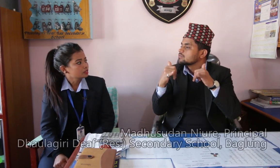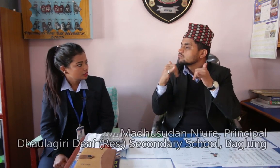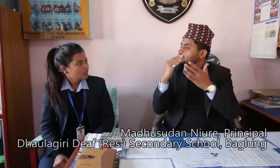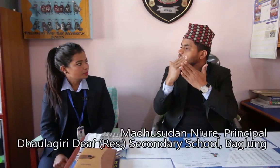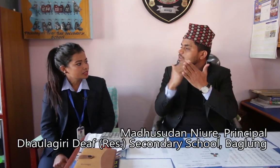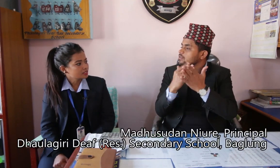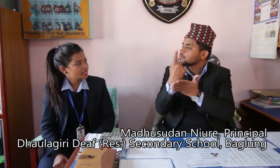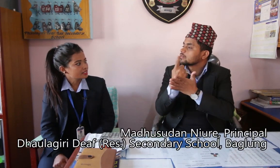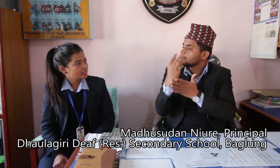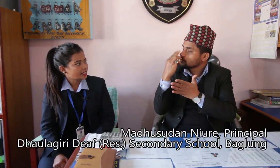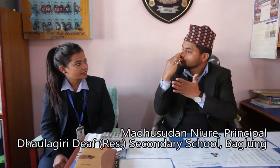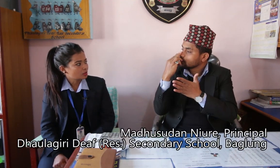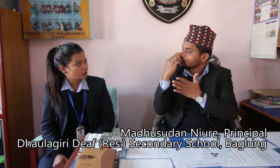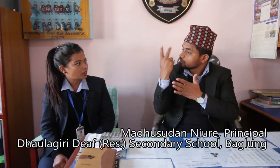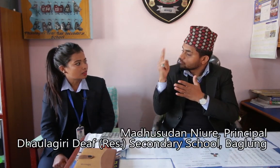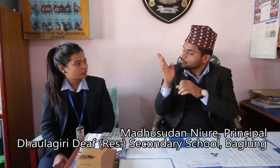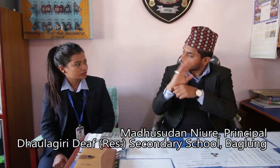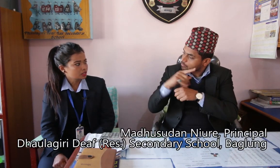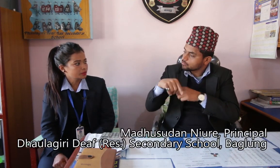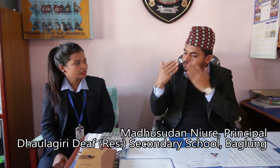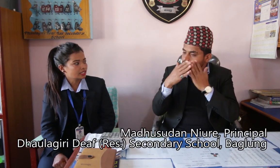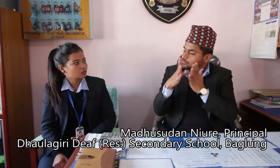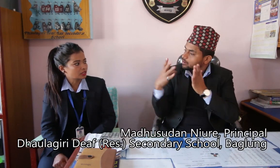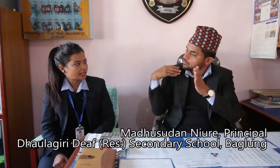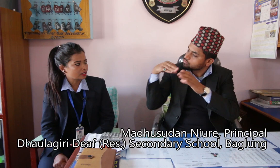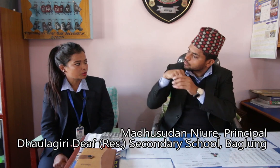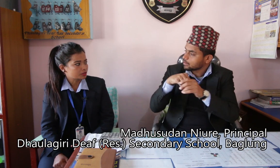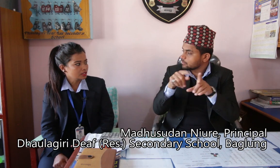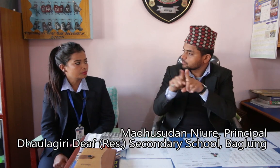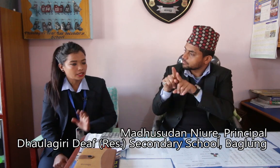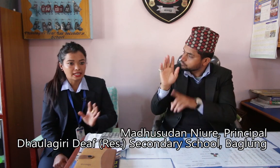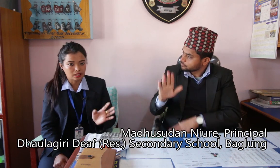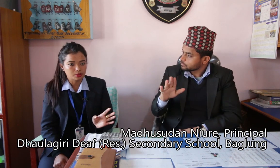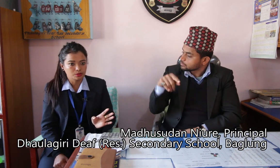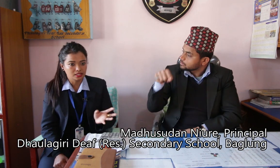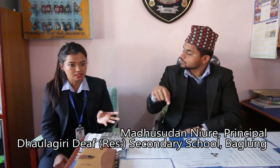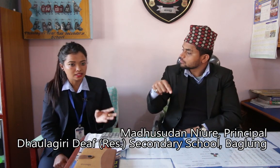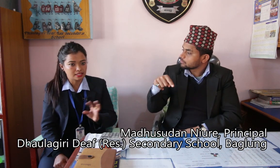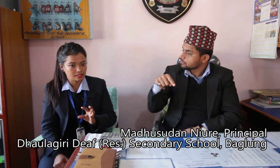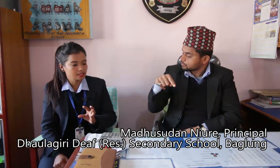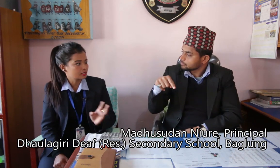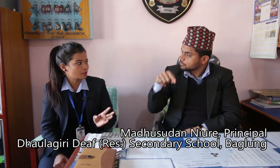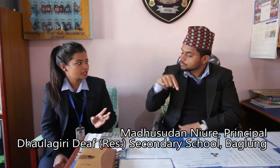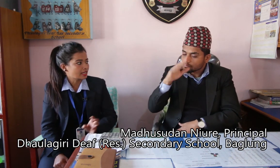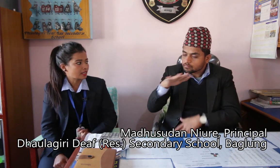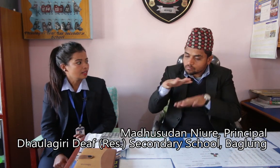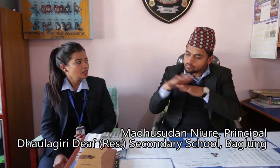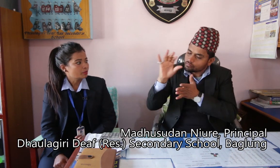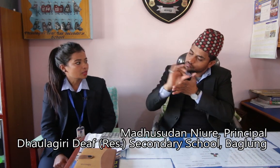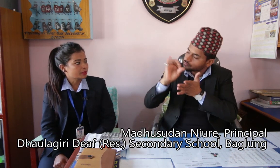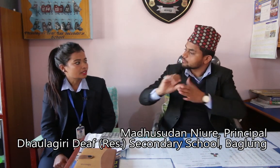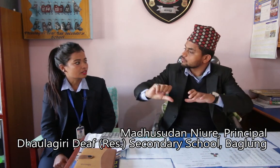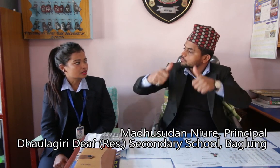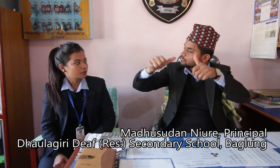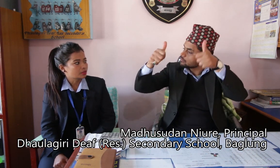अरू, बिशेस राष्टिये कारिक्रम जाती पनी खेलकुट का कारिक्रम होंचान, पोखारा कास्मंदू, छेट्रिये, राष्टिये, तेस्तामाची यहांका